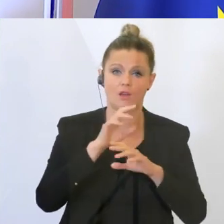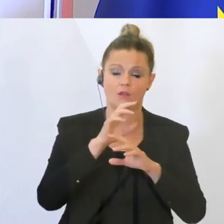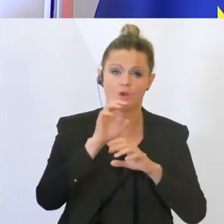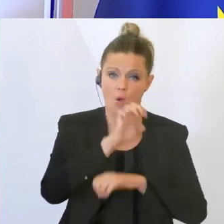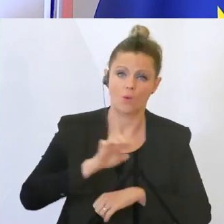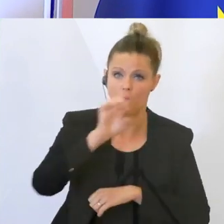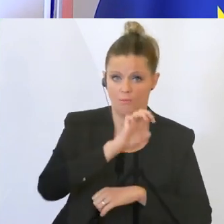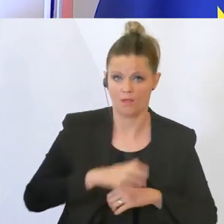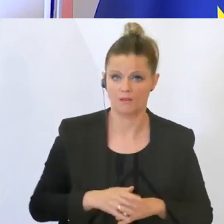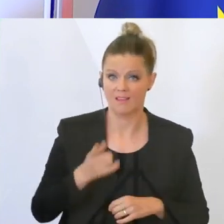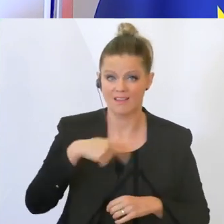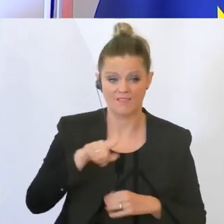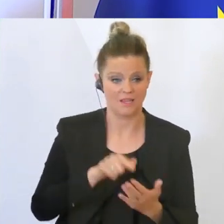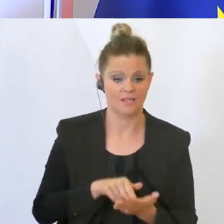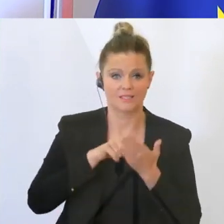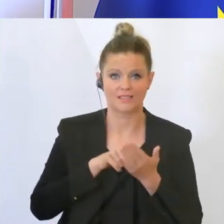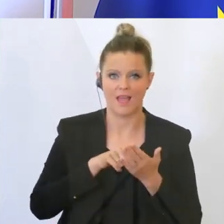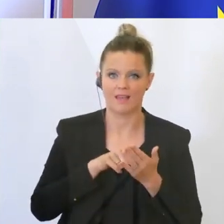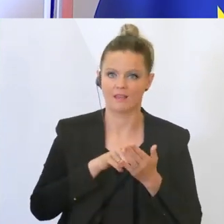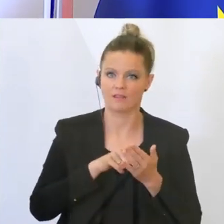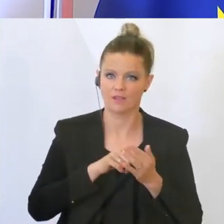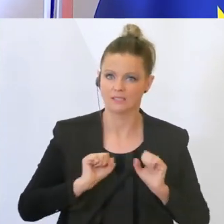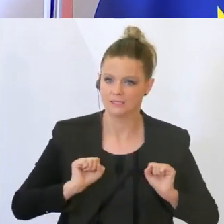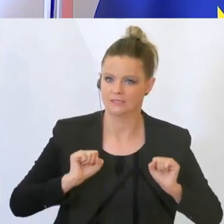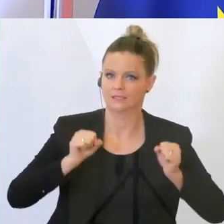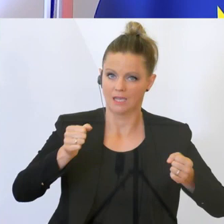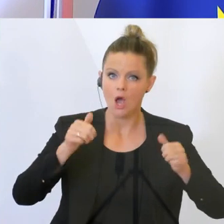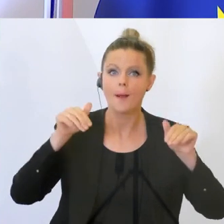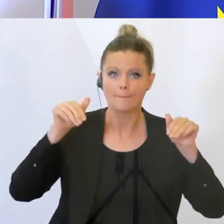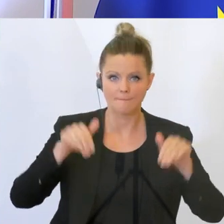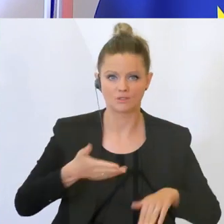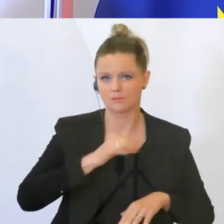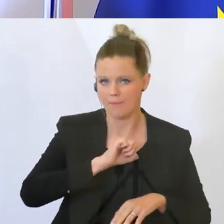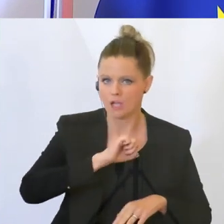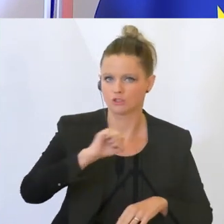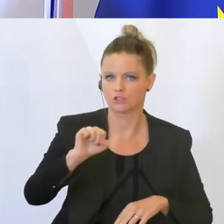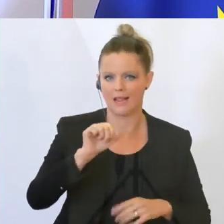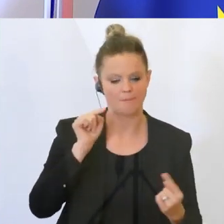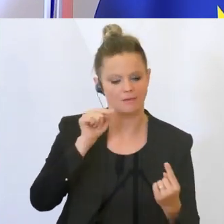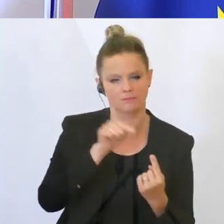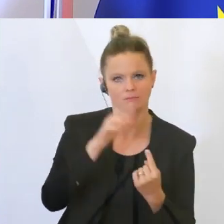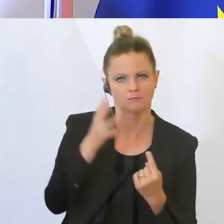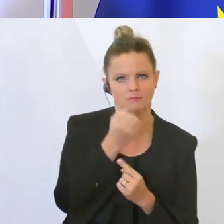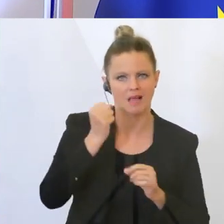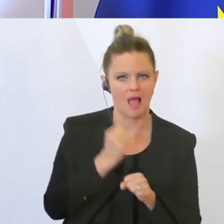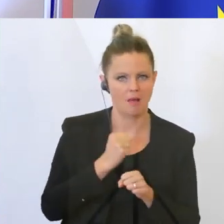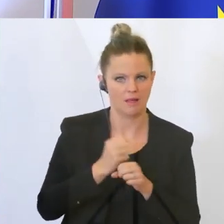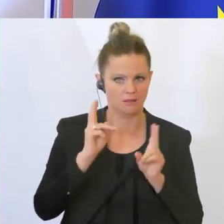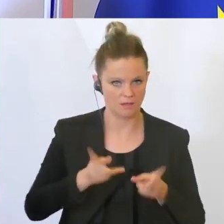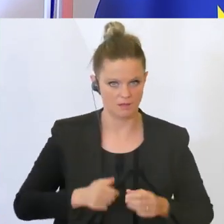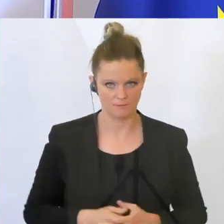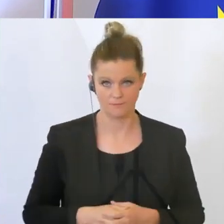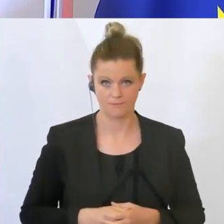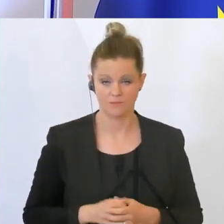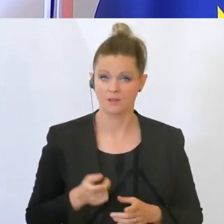sich gezeigt, dass hier Handlungsbedarf besteht, um rascher und zielgerichteter agieren zu können.